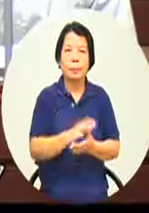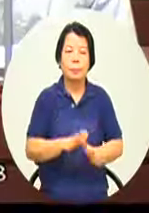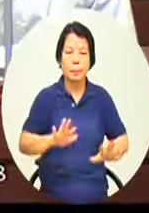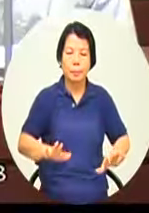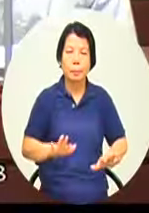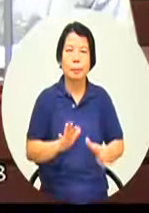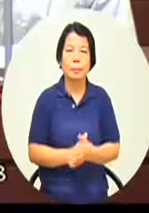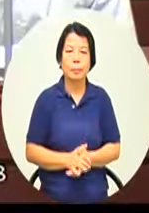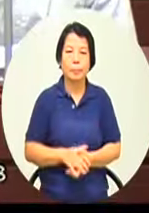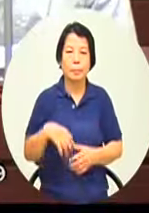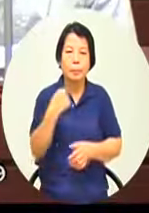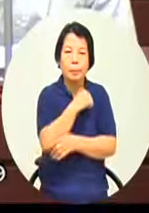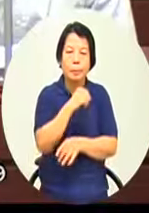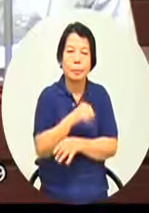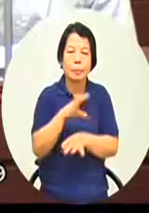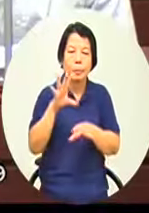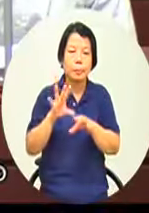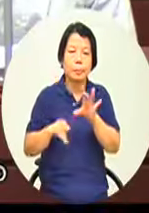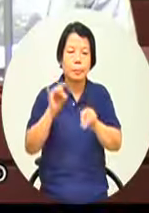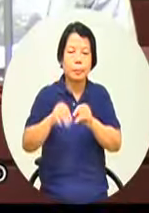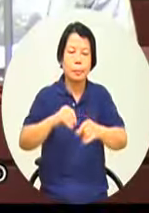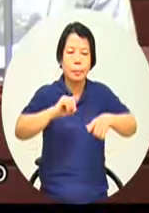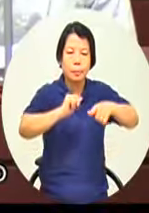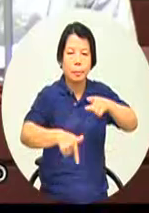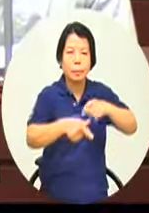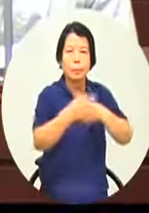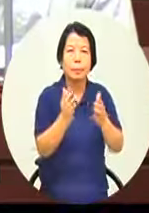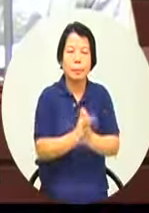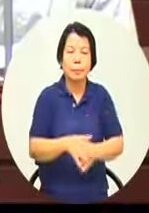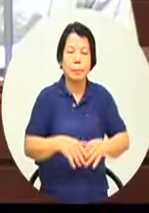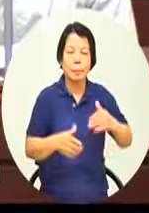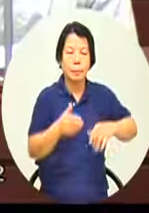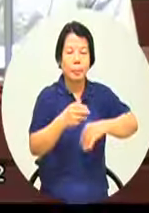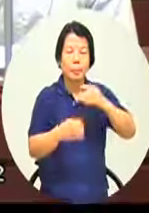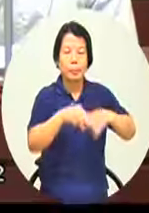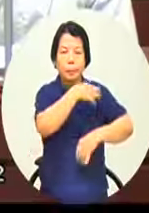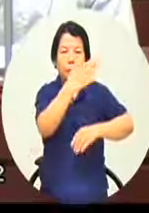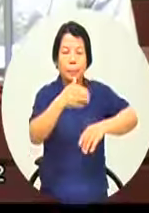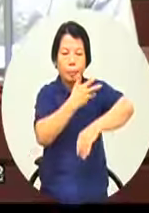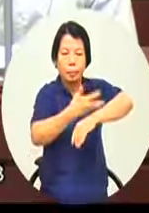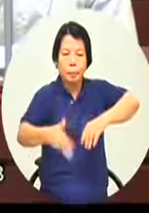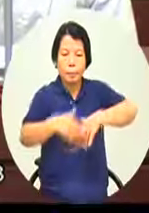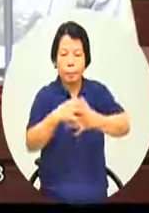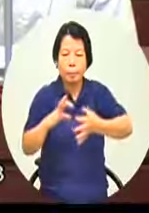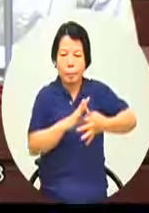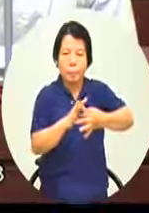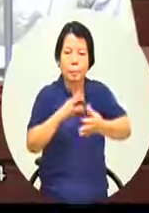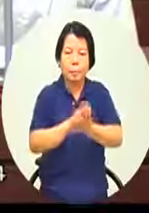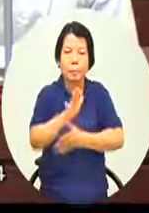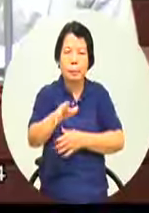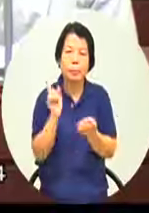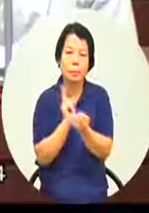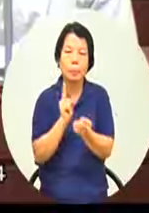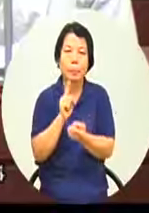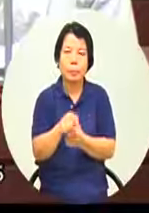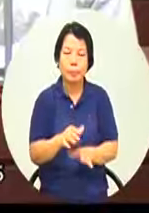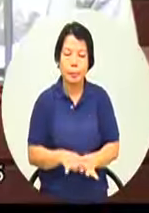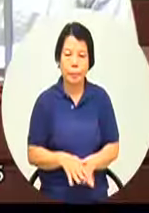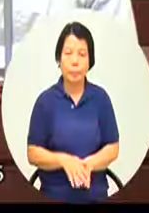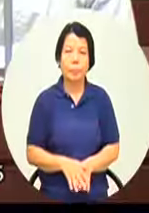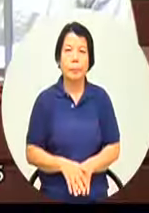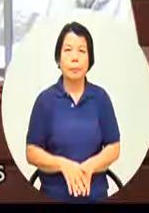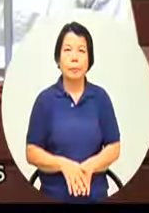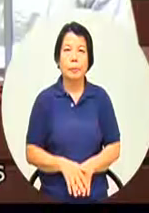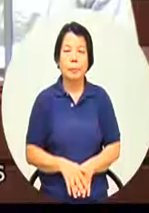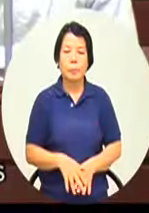这个台泥厂区的这个自洪池以及三边沟截流完成以后，确实可以对整个目前已经有的这